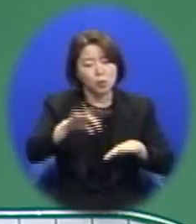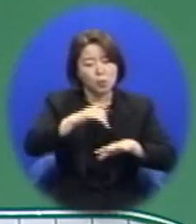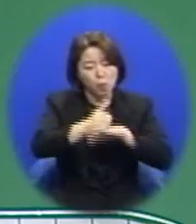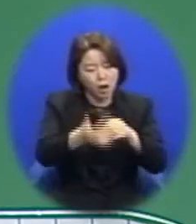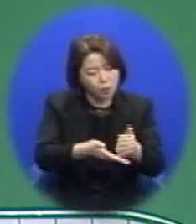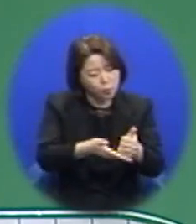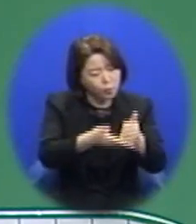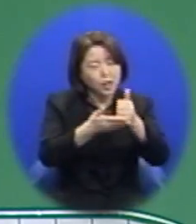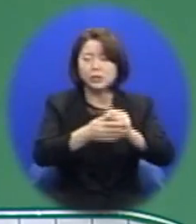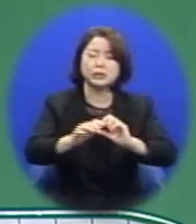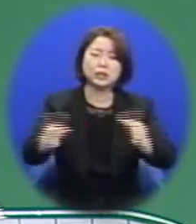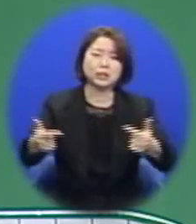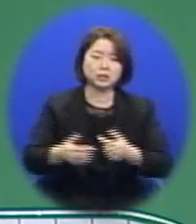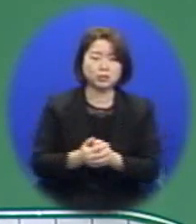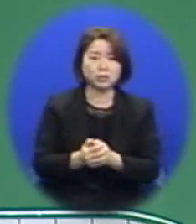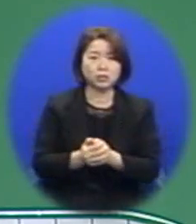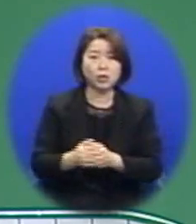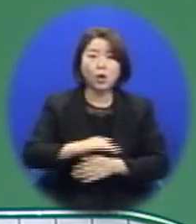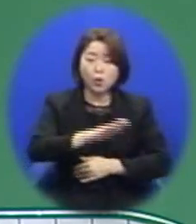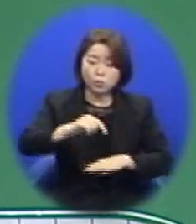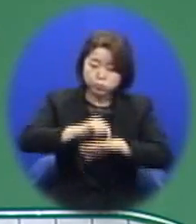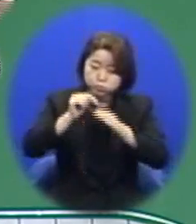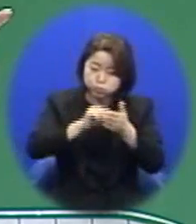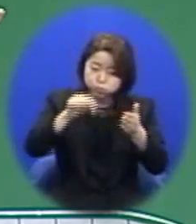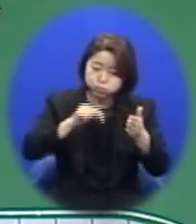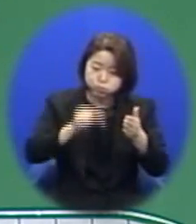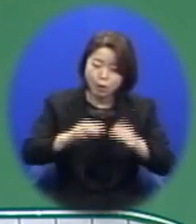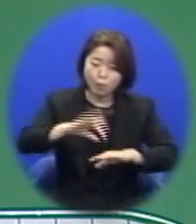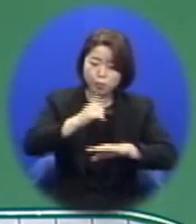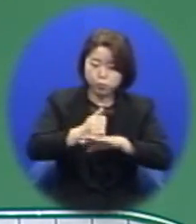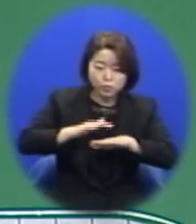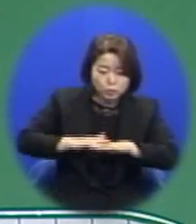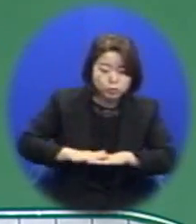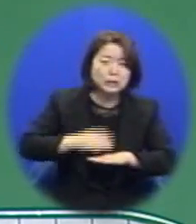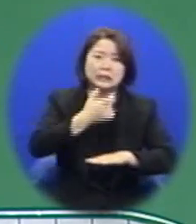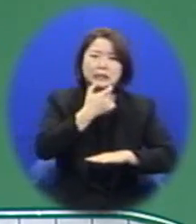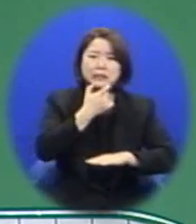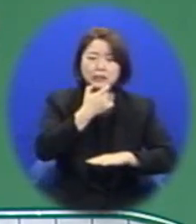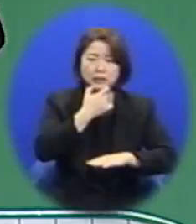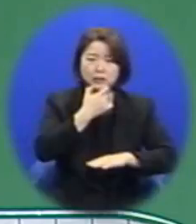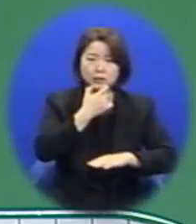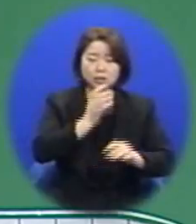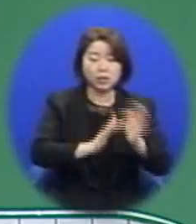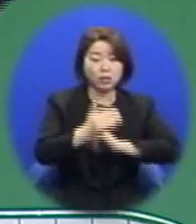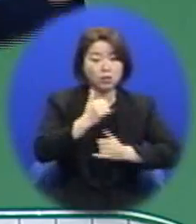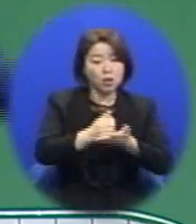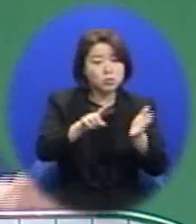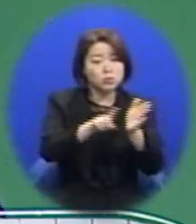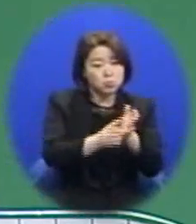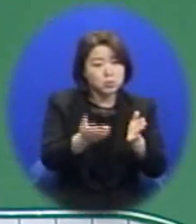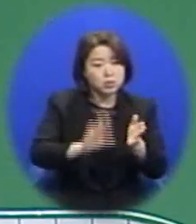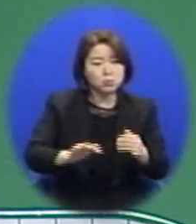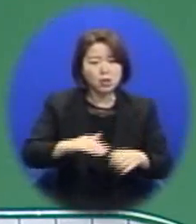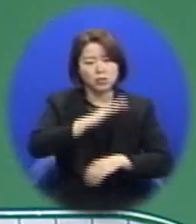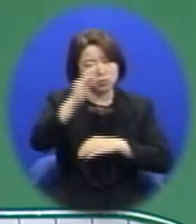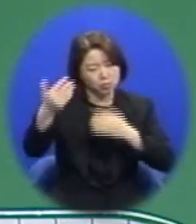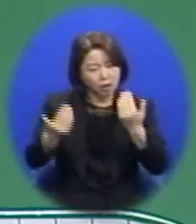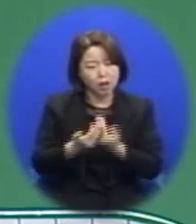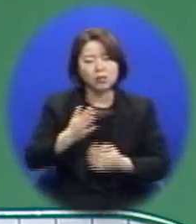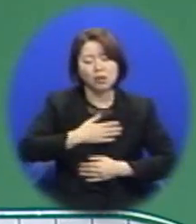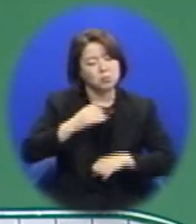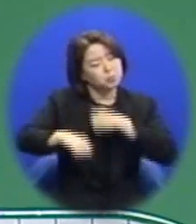때문에 우리는 마음에 왕을 두기 싫어해요. 예수를 믿기는 믿지만 그냥 다 마음대로 살고